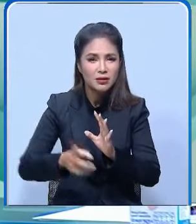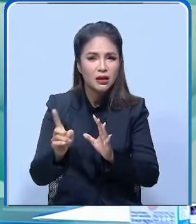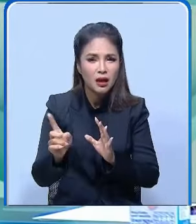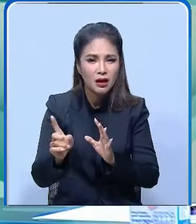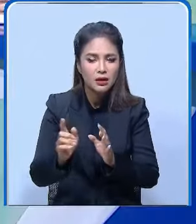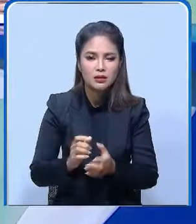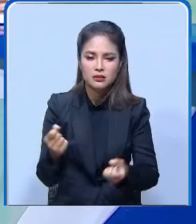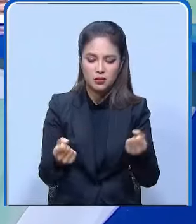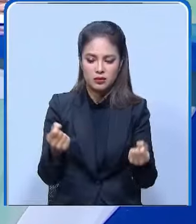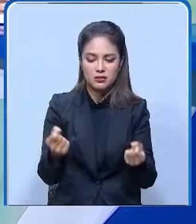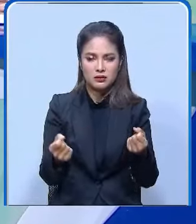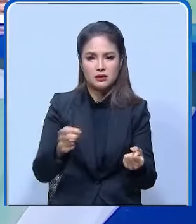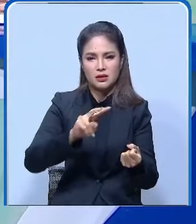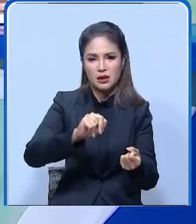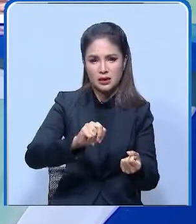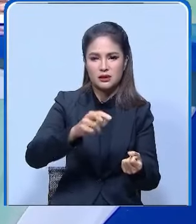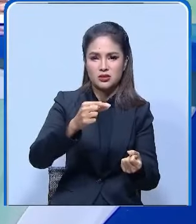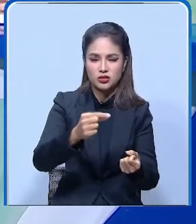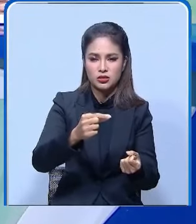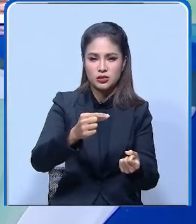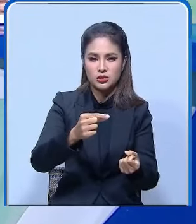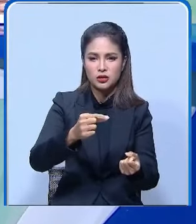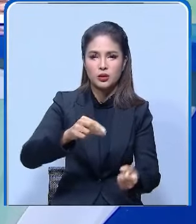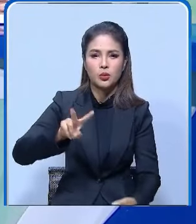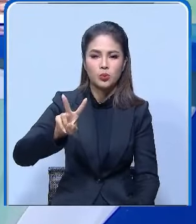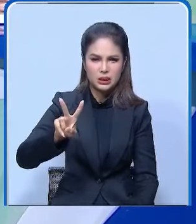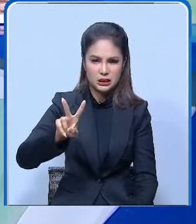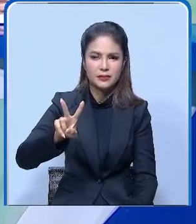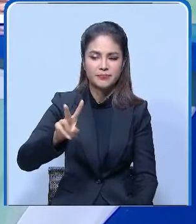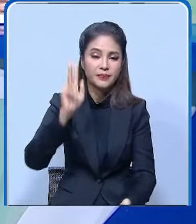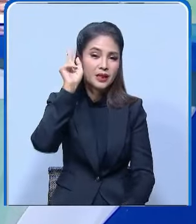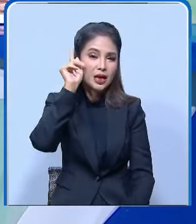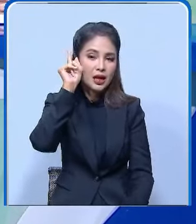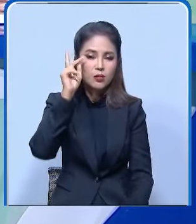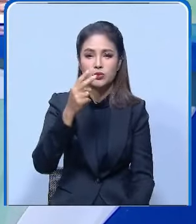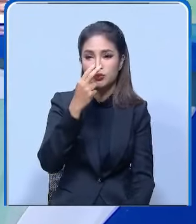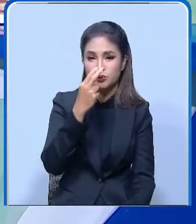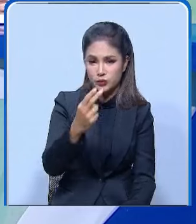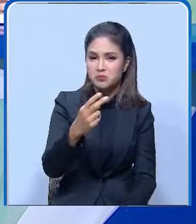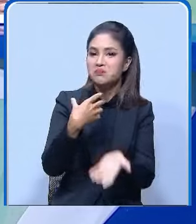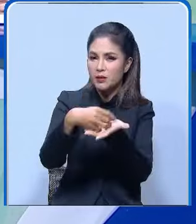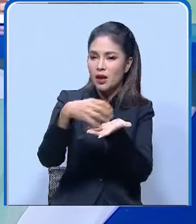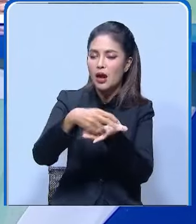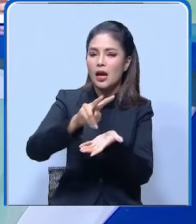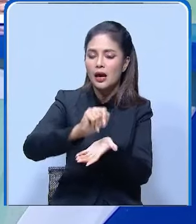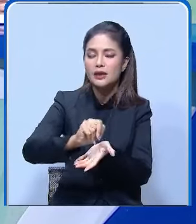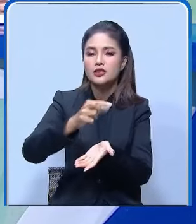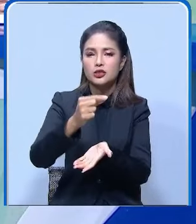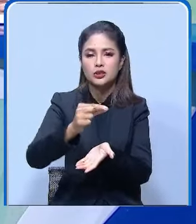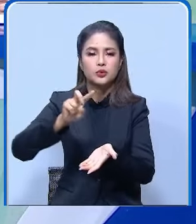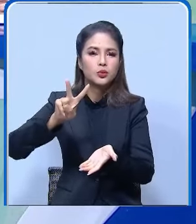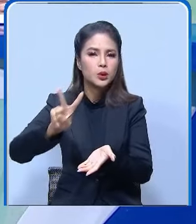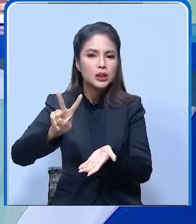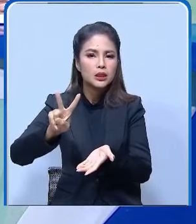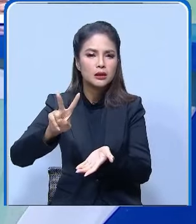ดก๊าซ NGV กลายเป็นจำเลยสังคม อ่ะเพราะฉะนั้นค่ะเราลงสนามข่าวนี้นะคะกับทีมข่าวเศรษฐกิจว่า NGV สมควรตกอยู่ในฐานะ